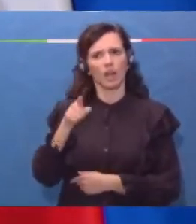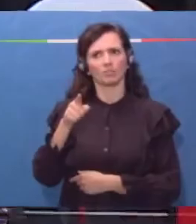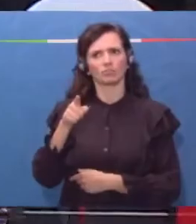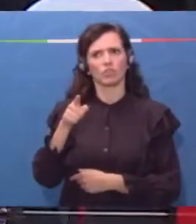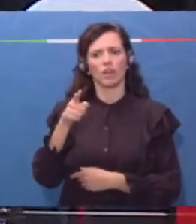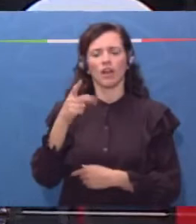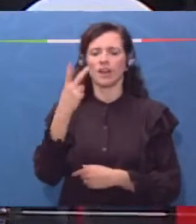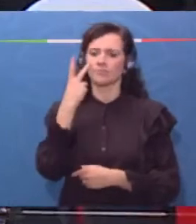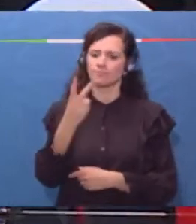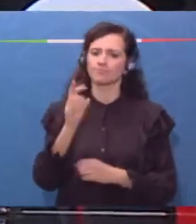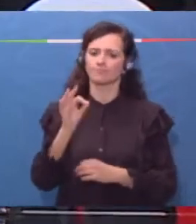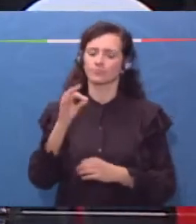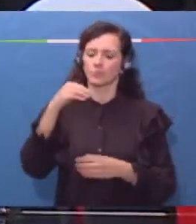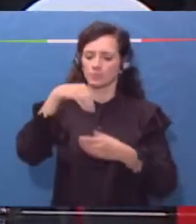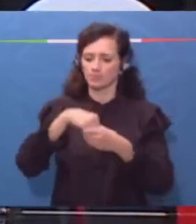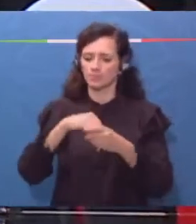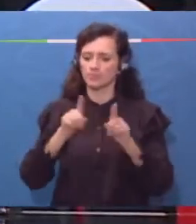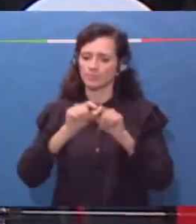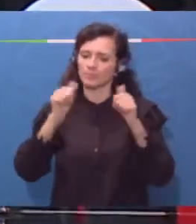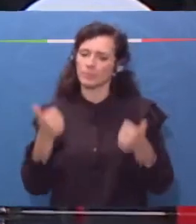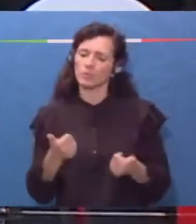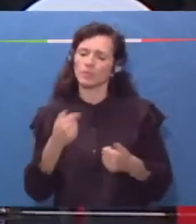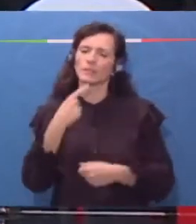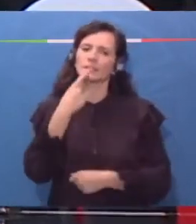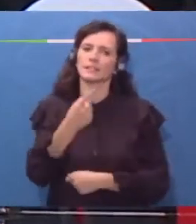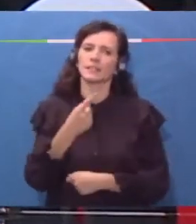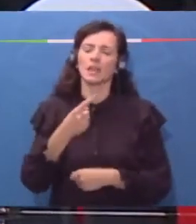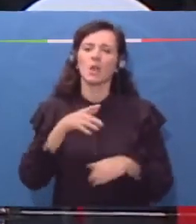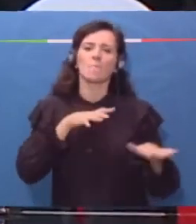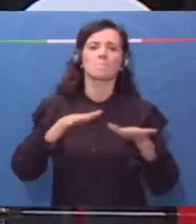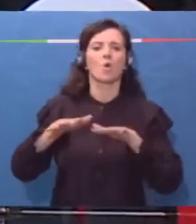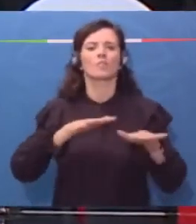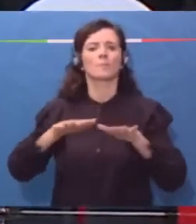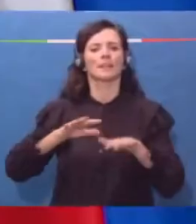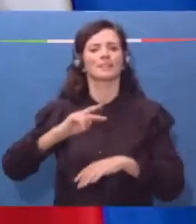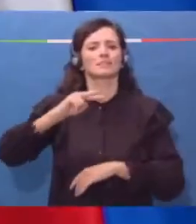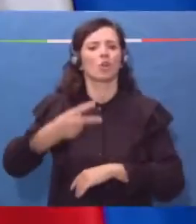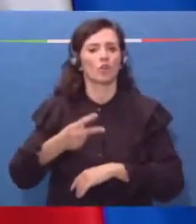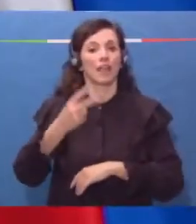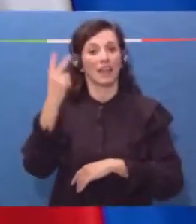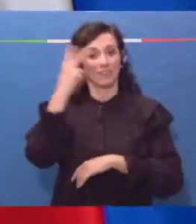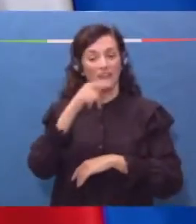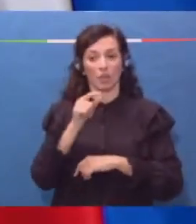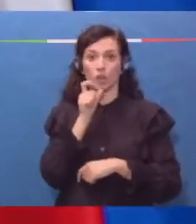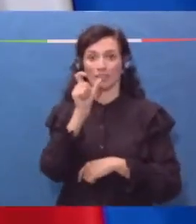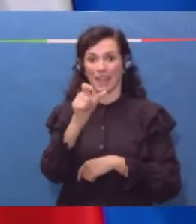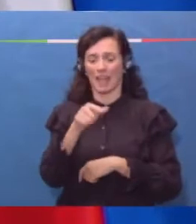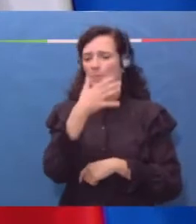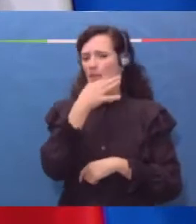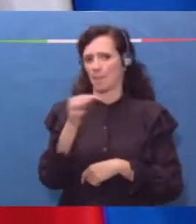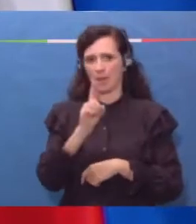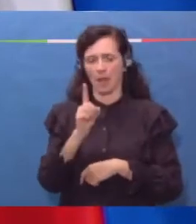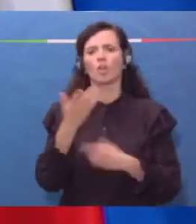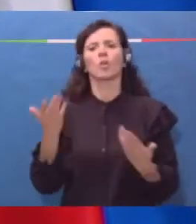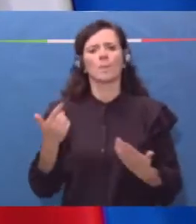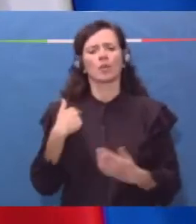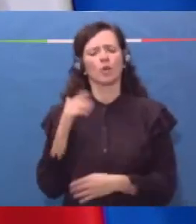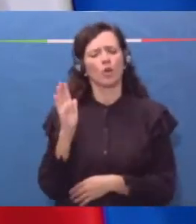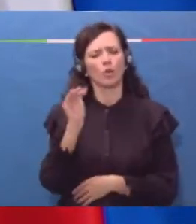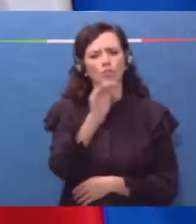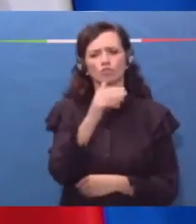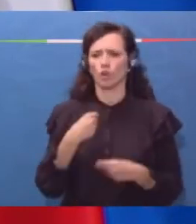cosiddetti movimenti secondari. Non è un bel termine, ma è una realtà, e ogni giorno accogliamo, diamo riparo in